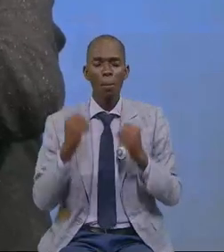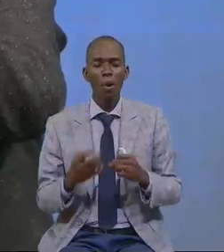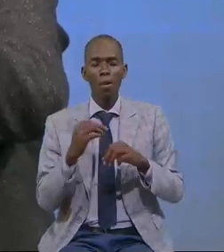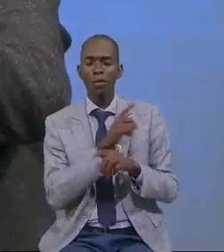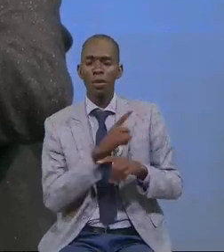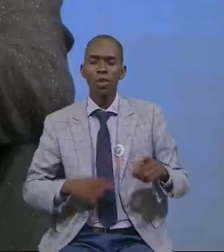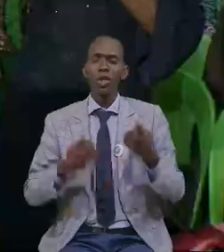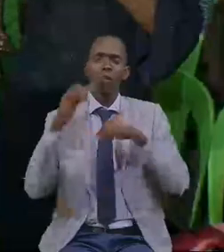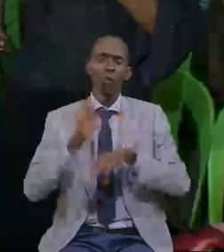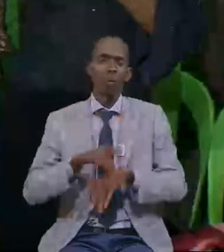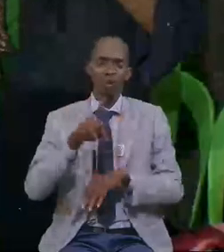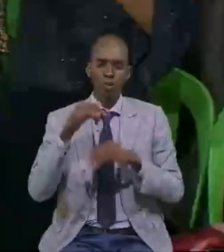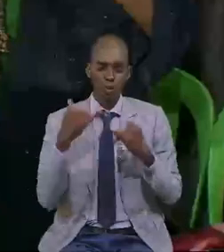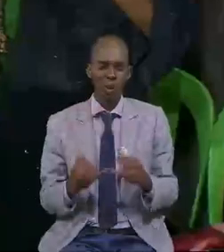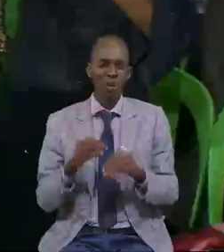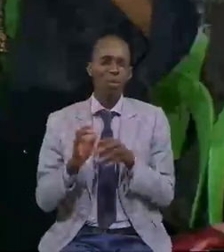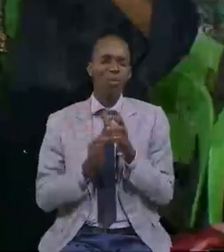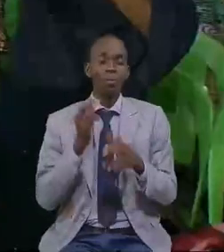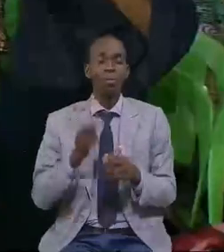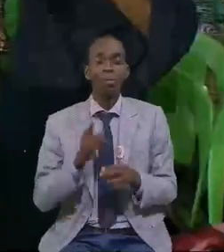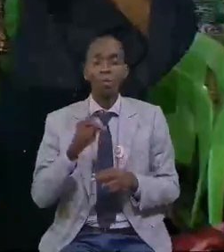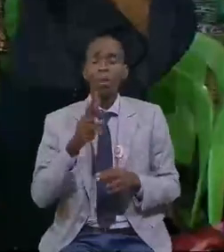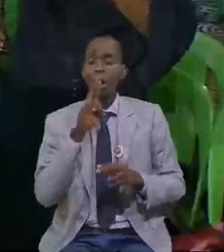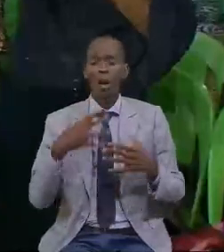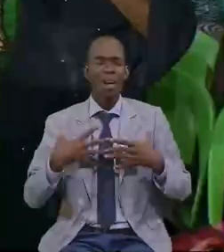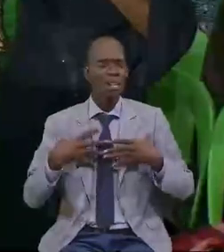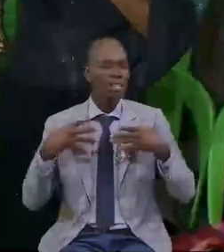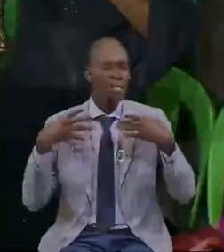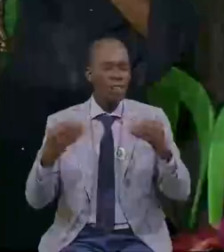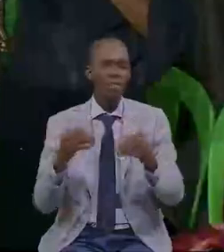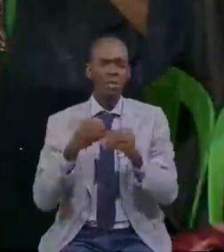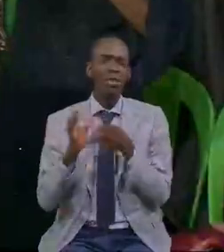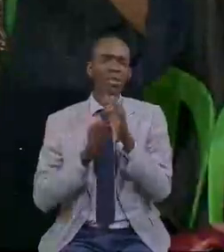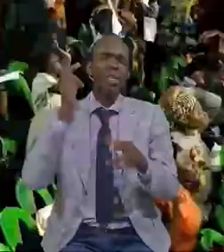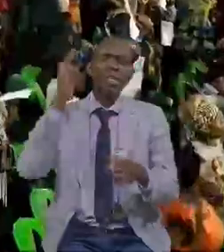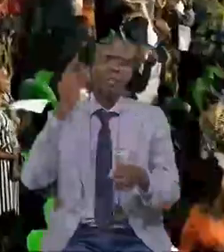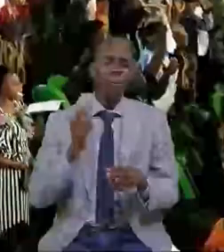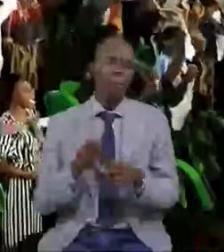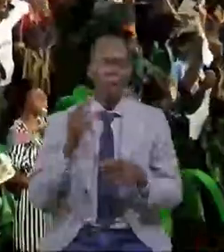la puissance du Seigneur vous touche maintenant. Vous êtes guéri au nom de Jésus-Christ.